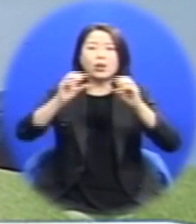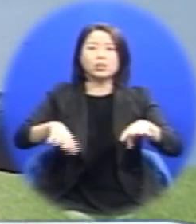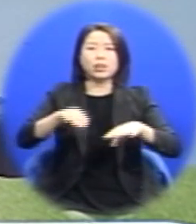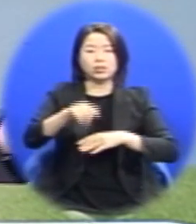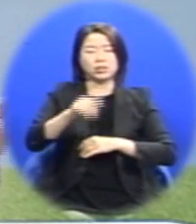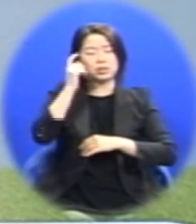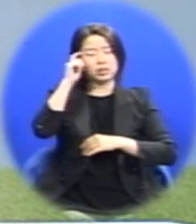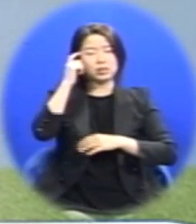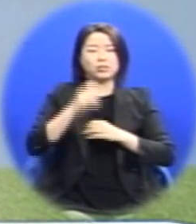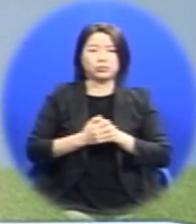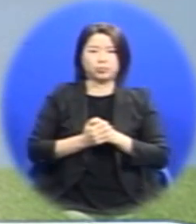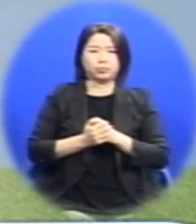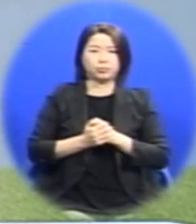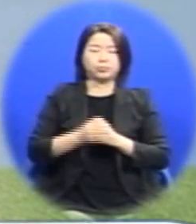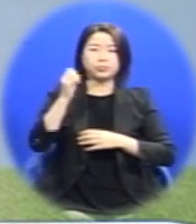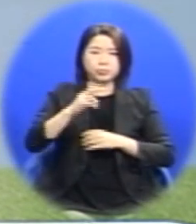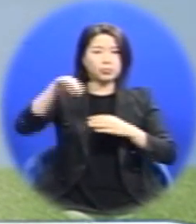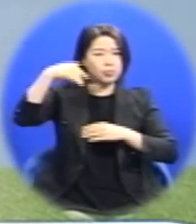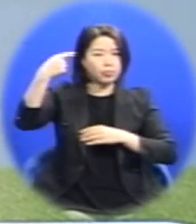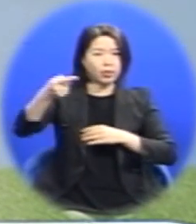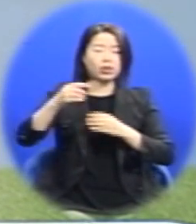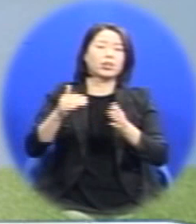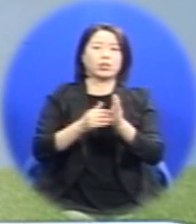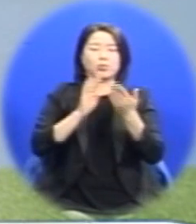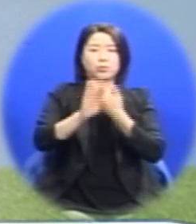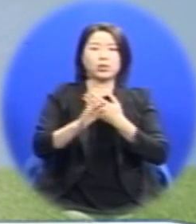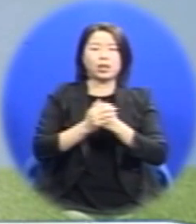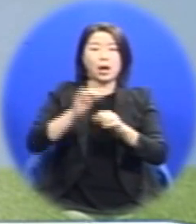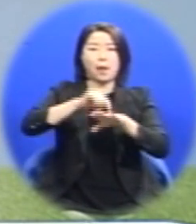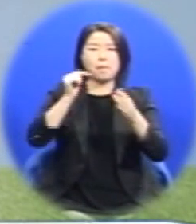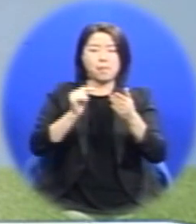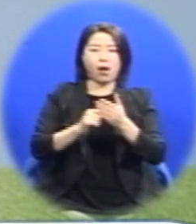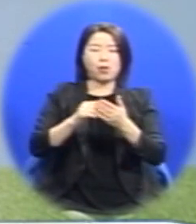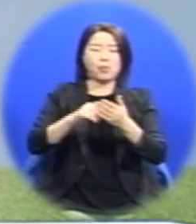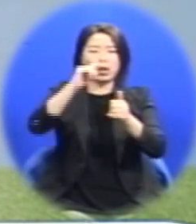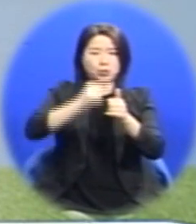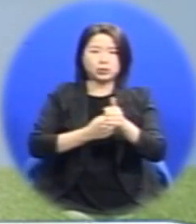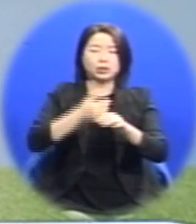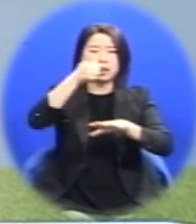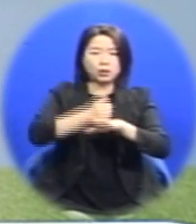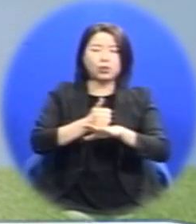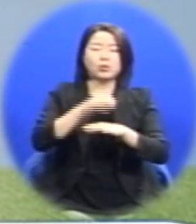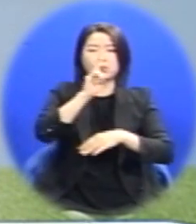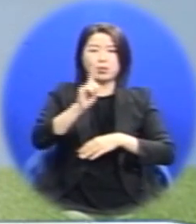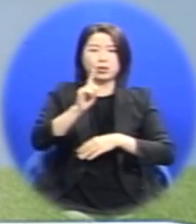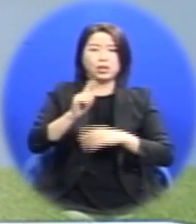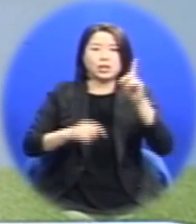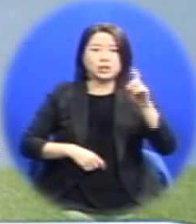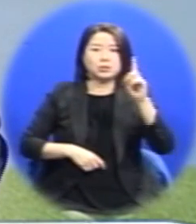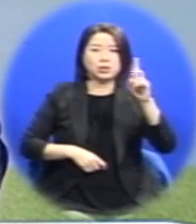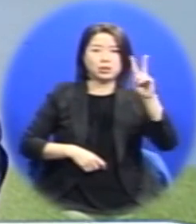것인가. 그리고 난 다음에 다윗이 마음에 비로소 결론이 내려진 것이죠. 11절,